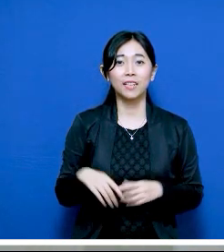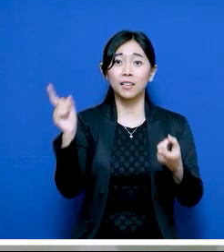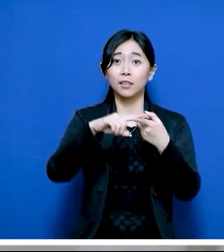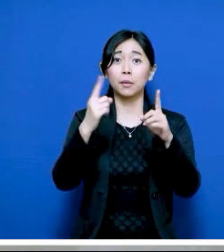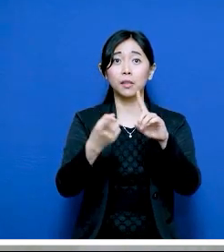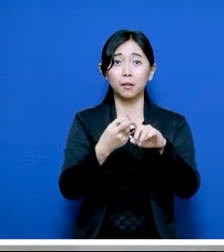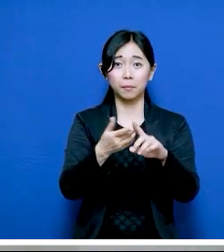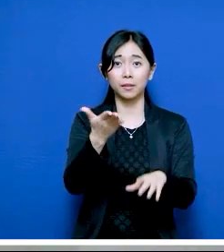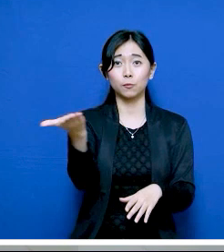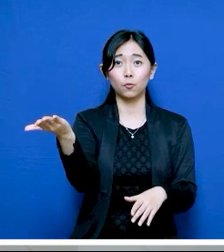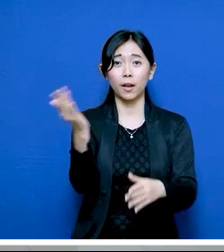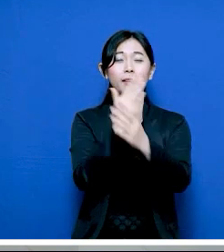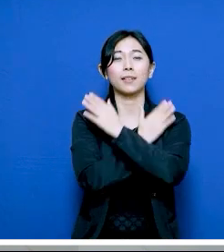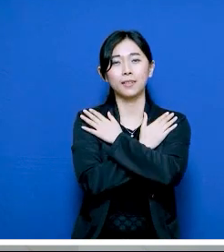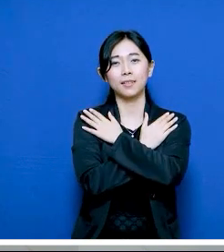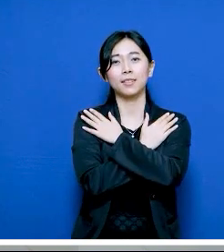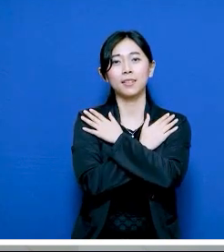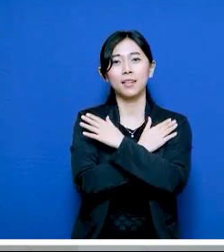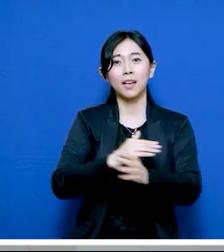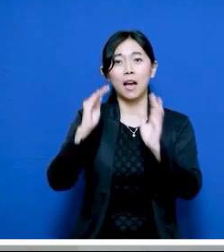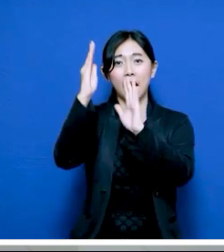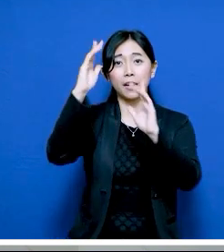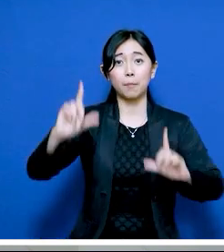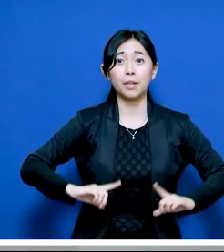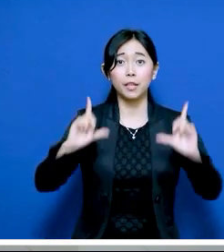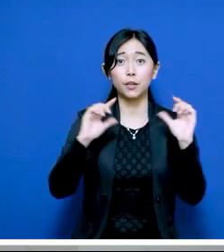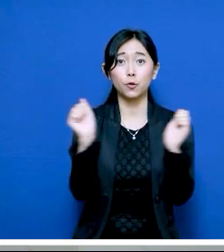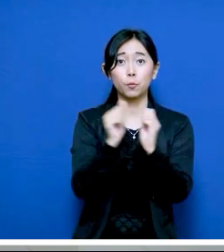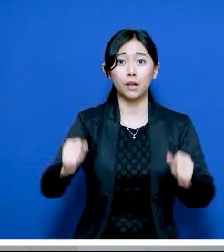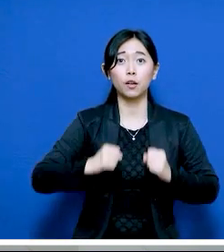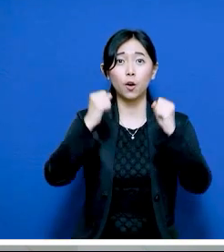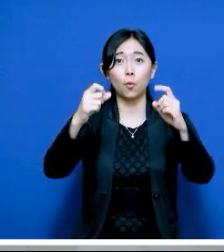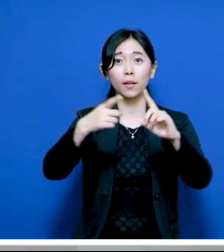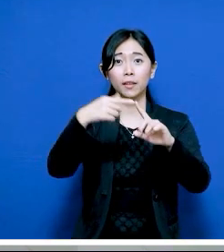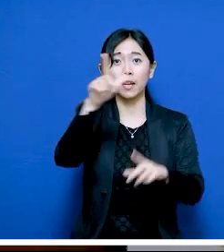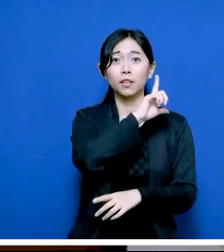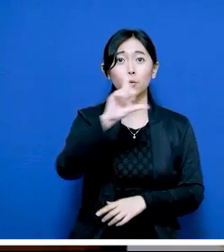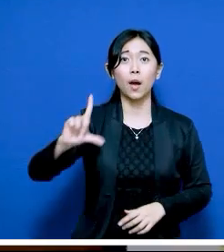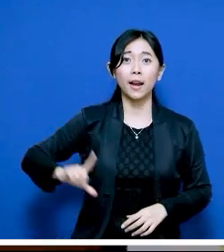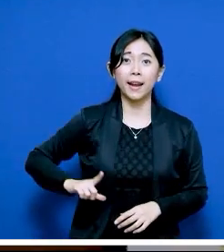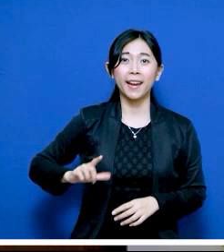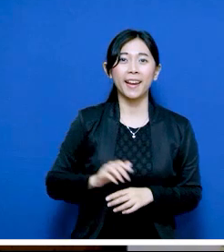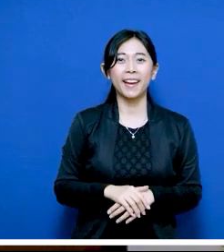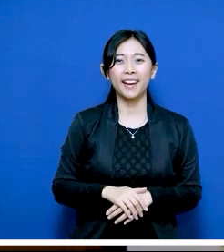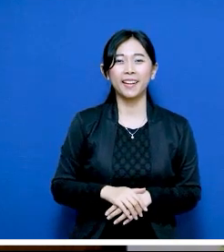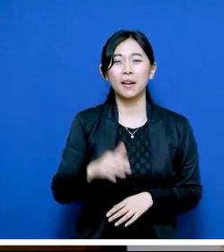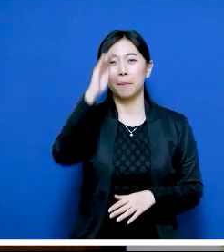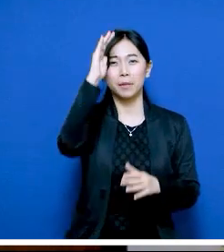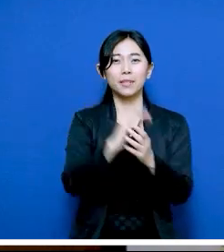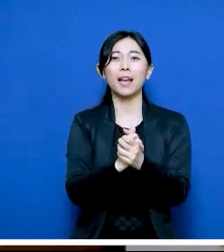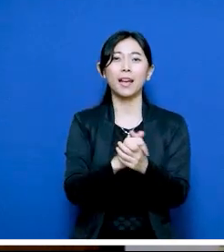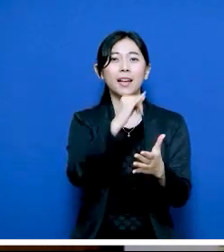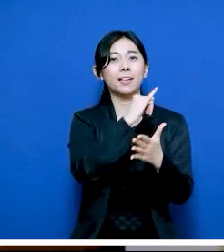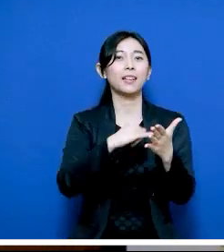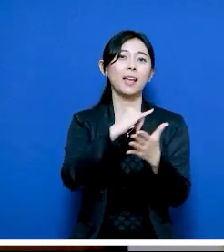Saudara yang terkasih, hadapilah kehidupan dengan kekuatan dari Tuhan. Niscaya